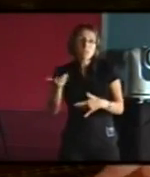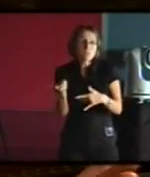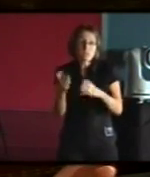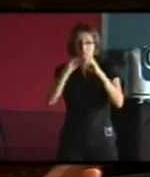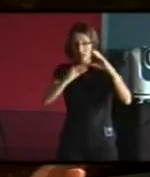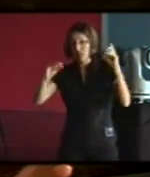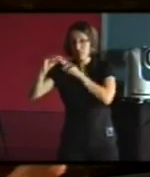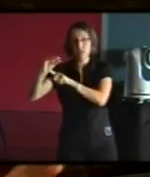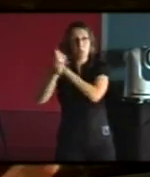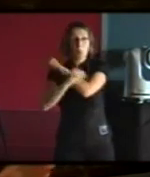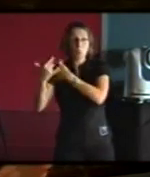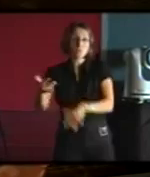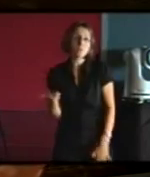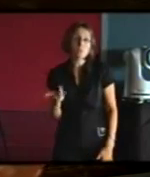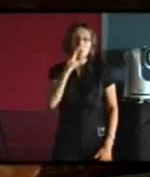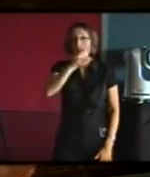du parc